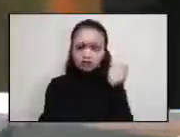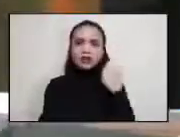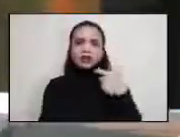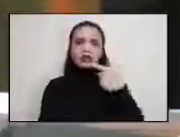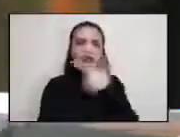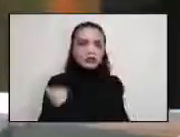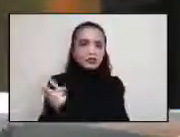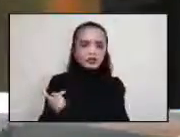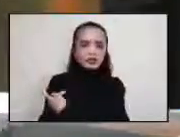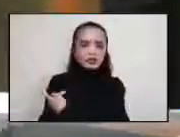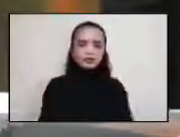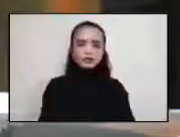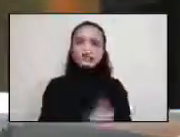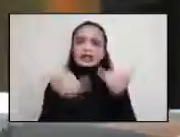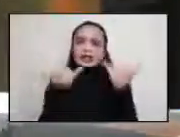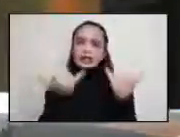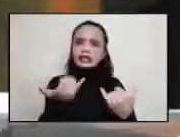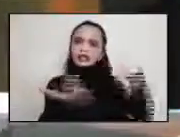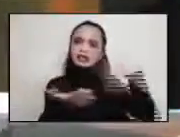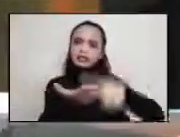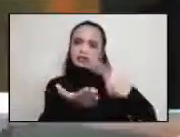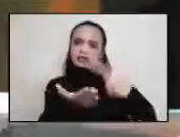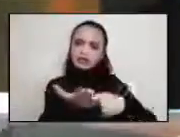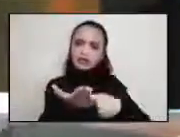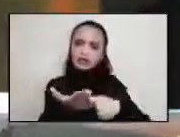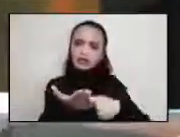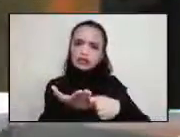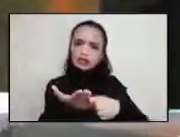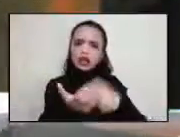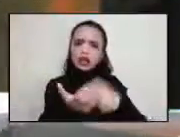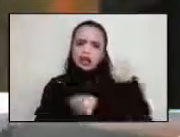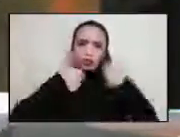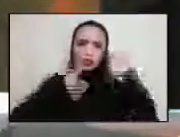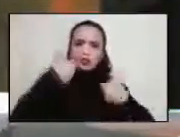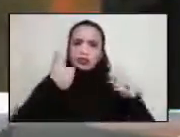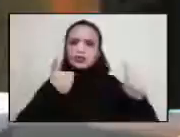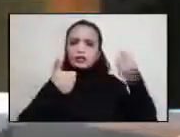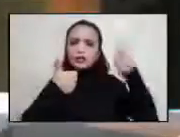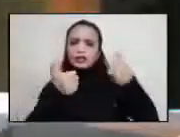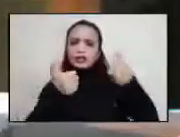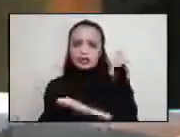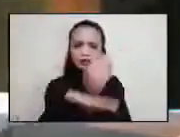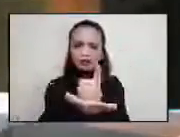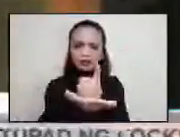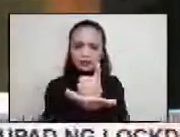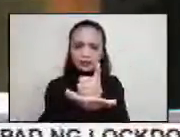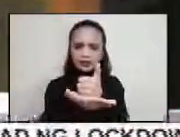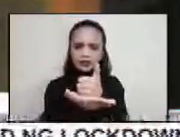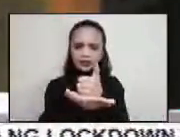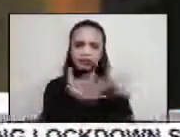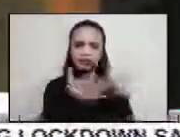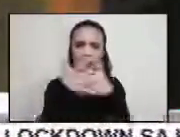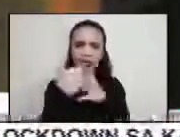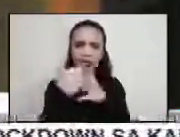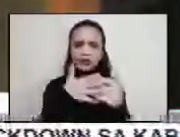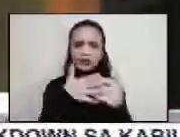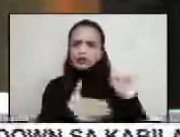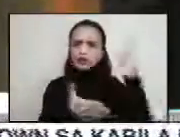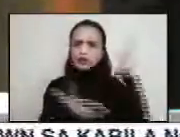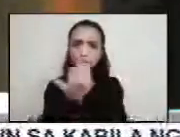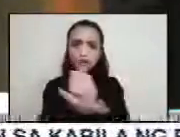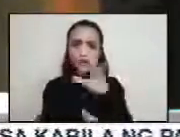nasa clinical trial iga nga dahil emergency use authorization nga wala pa yan available sa market